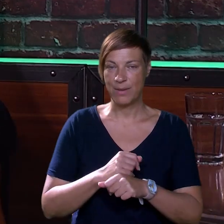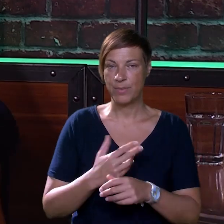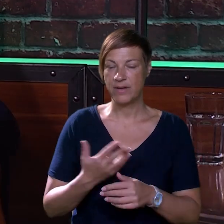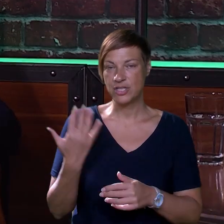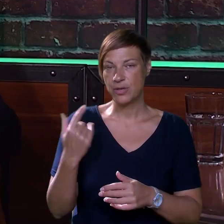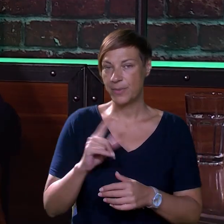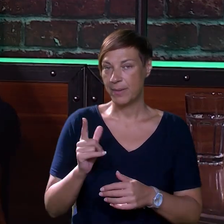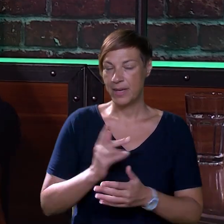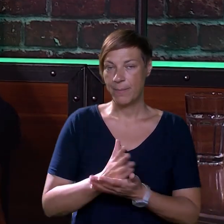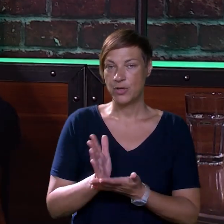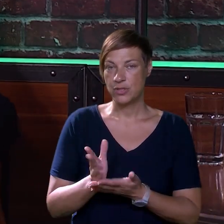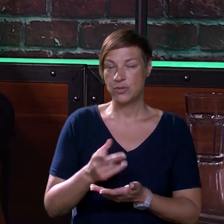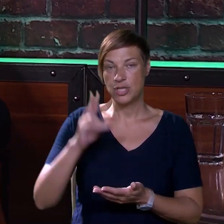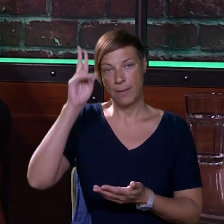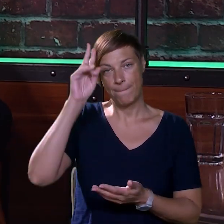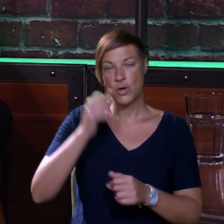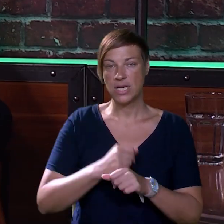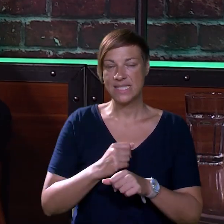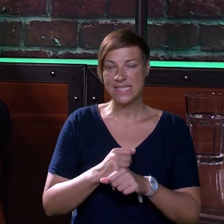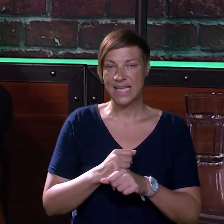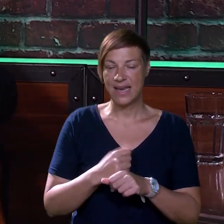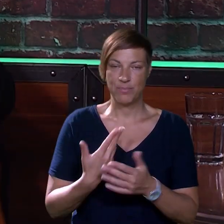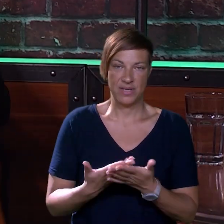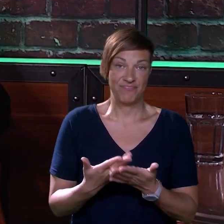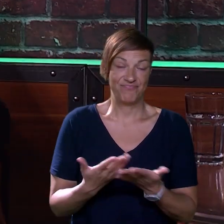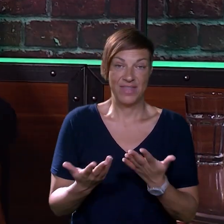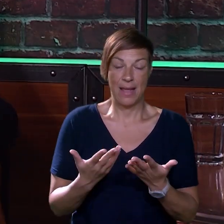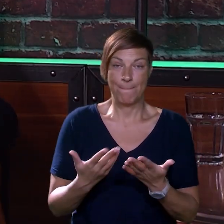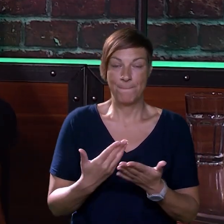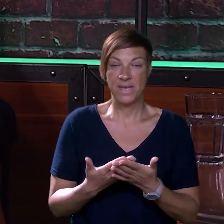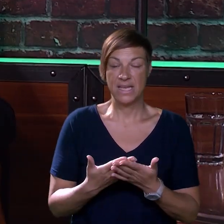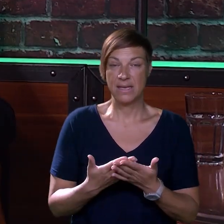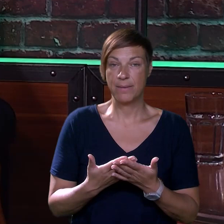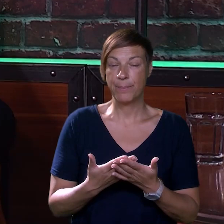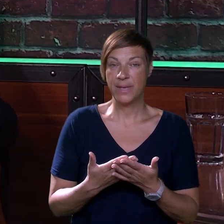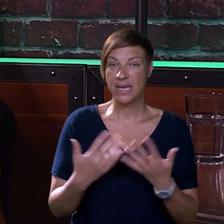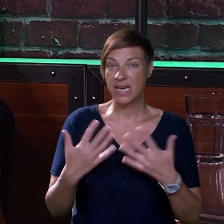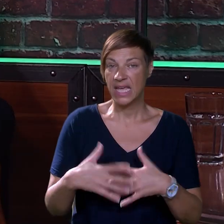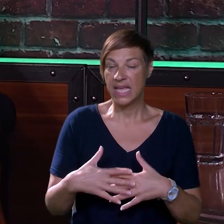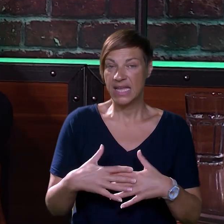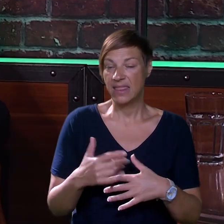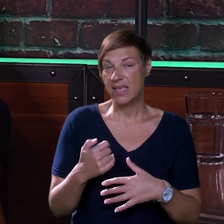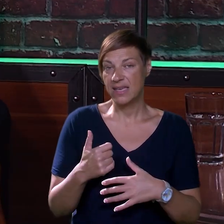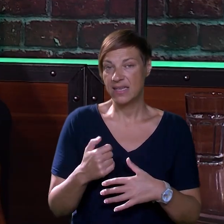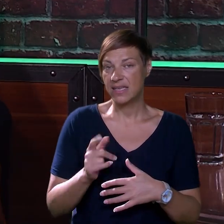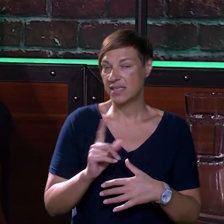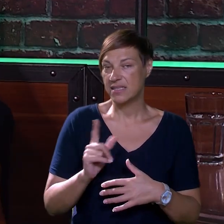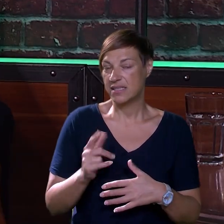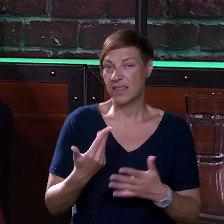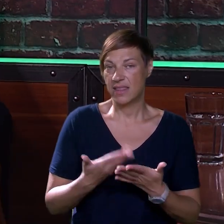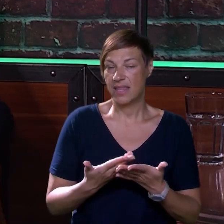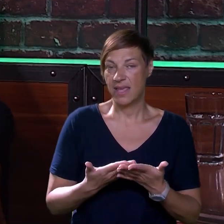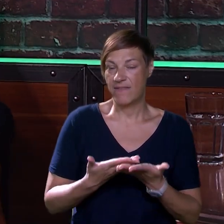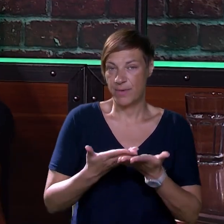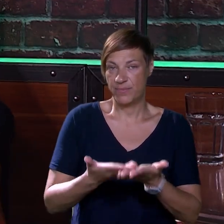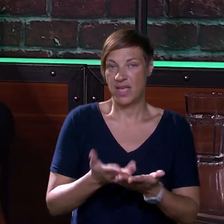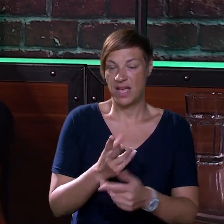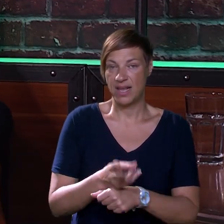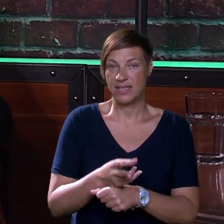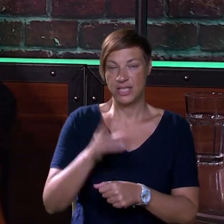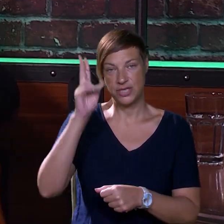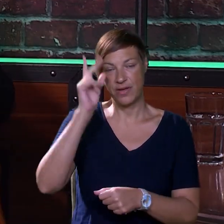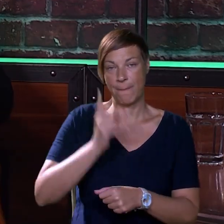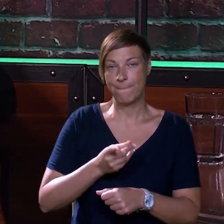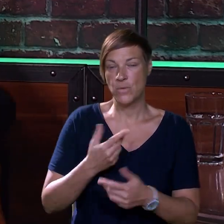Što je bio prije, nije bio slučaj. Vi ste mogli napraviti, na primjer, nekih ablacijskih tehnika, ste htjeli napraviti 100, nije vam dala